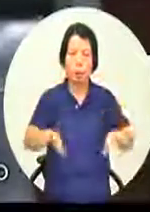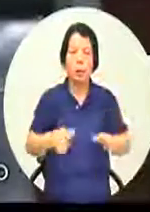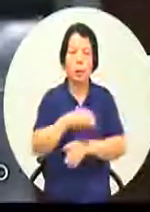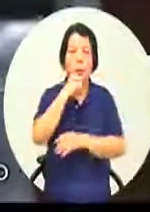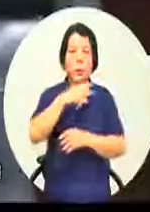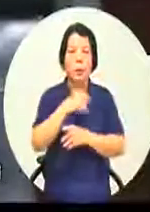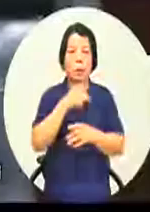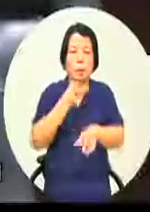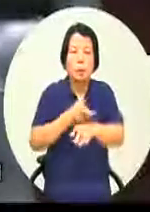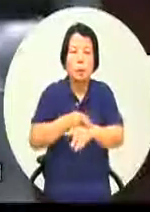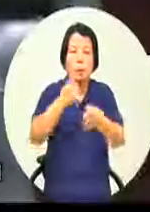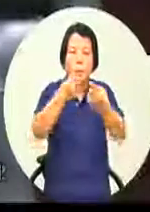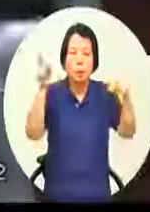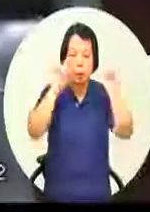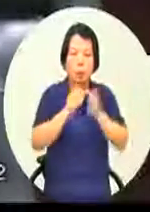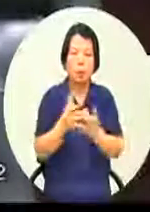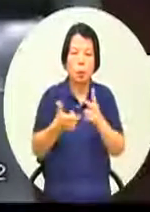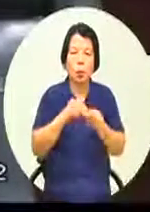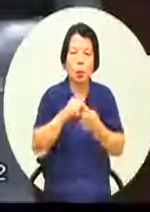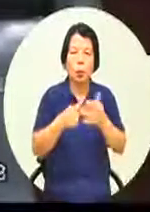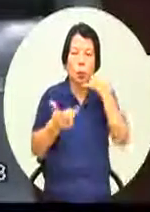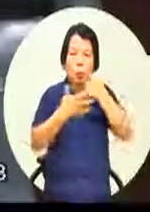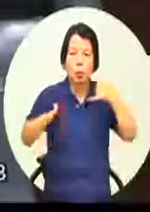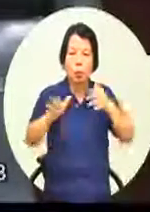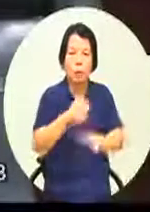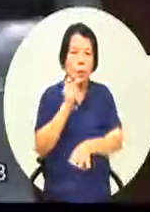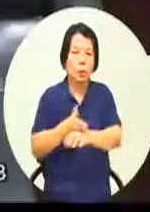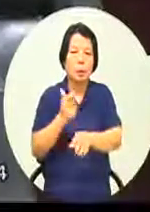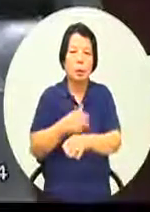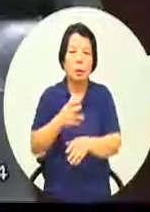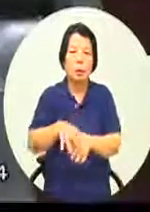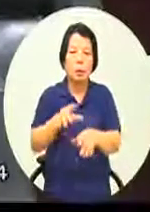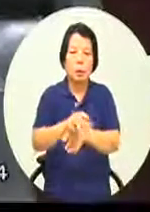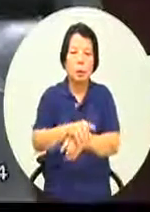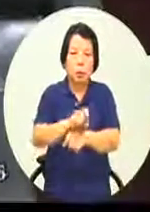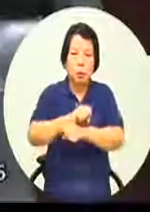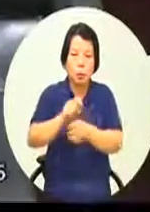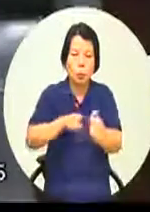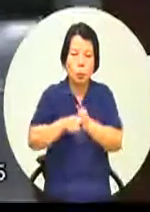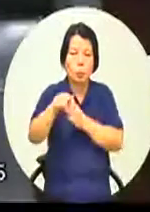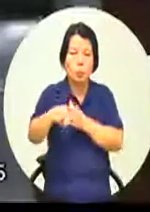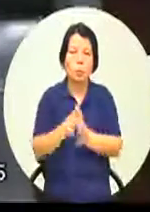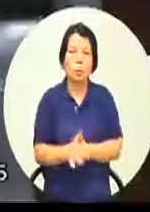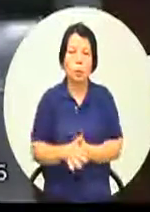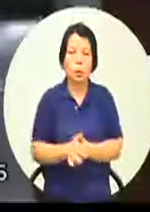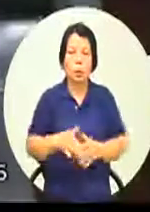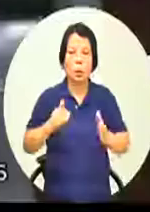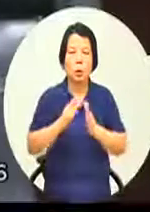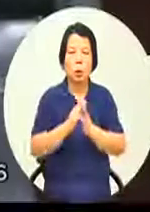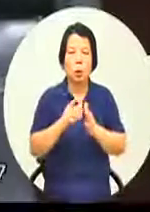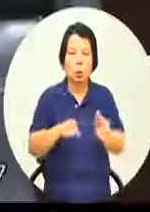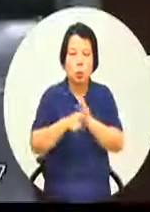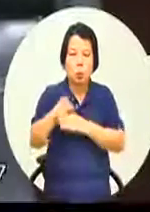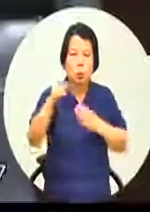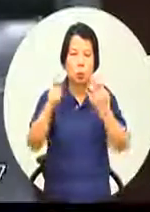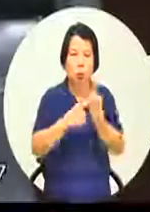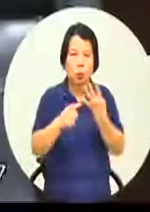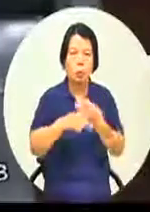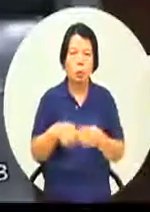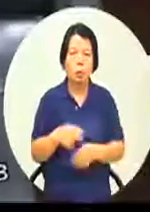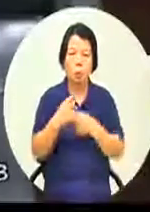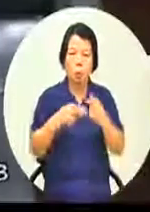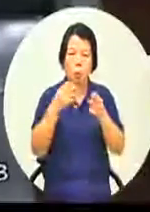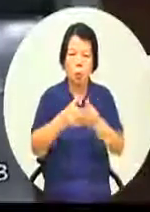等等，有很多跟这些海洋科技有关的学系那还有很多的学者都有这方面的专业，我们怎么样把这